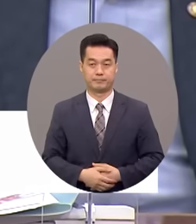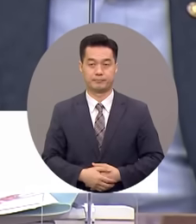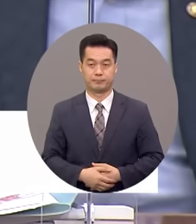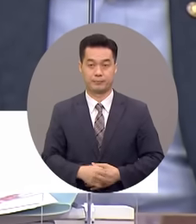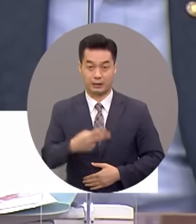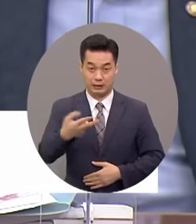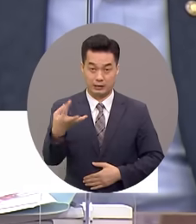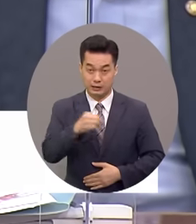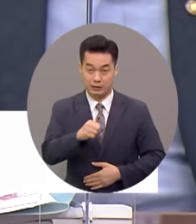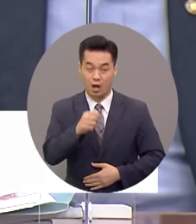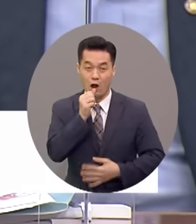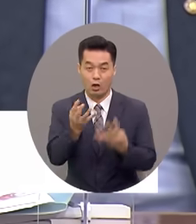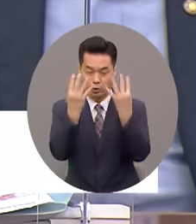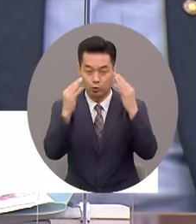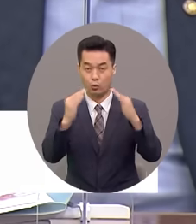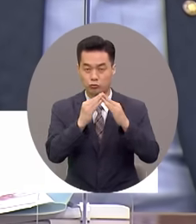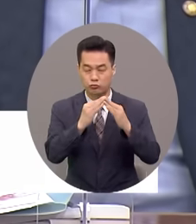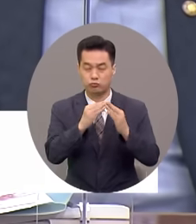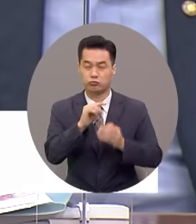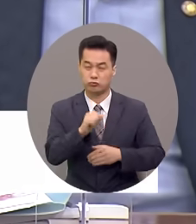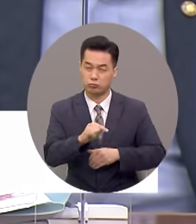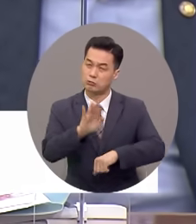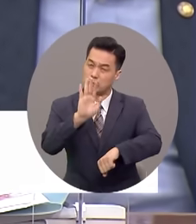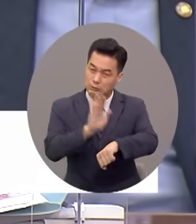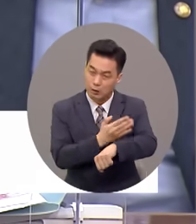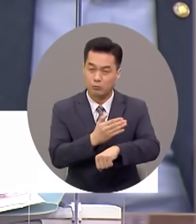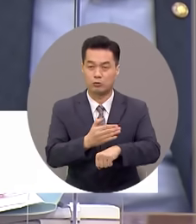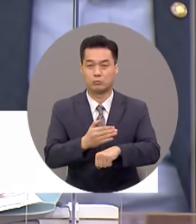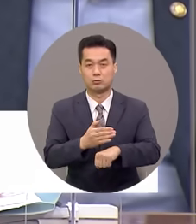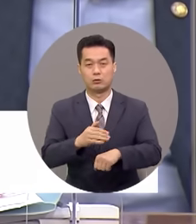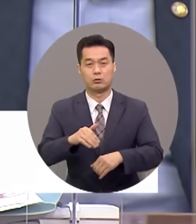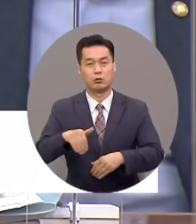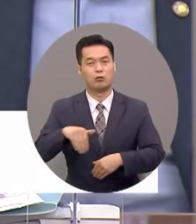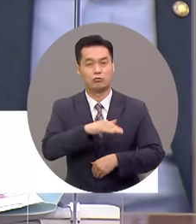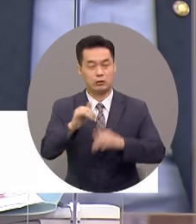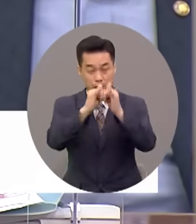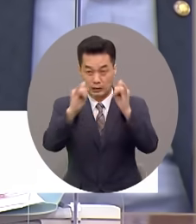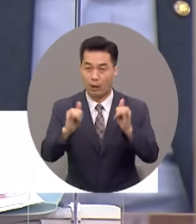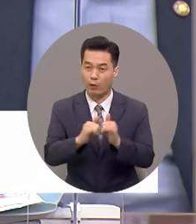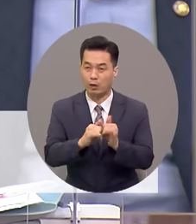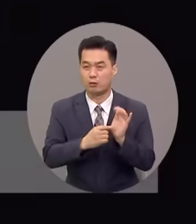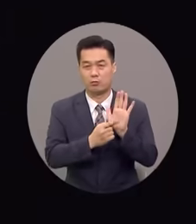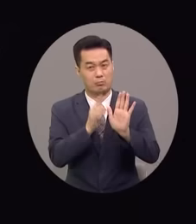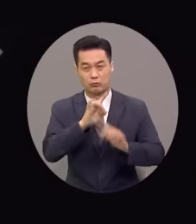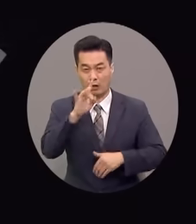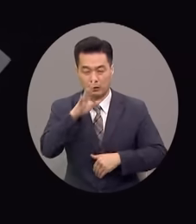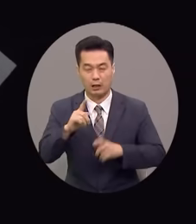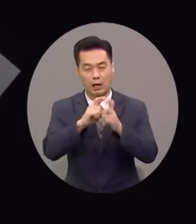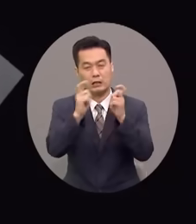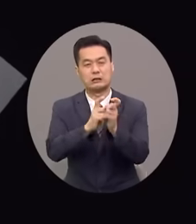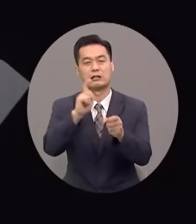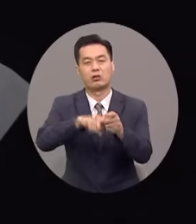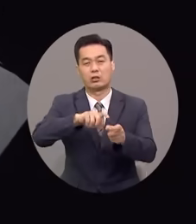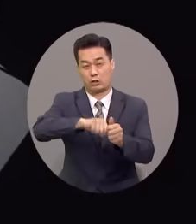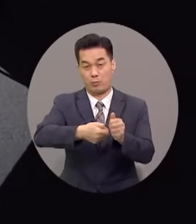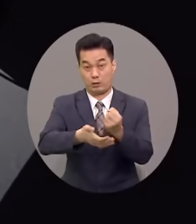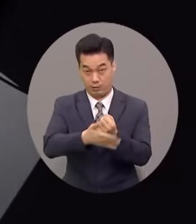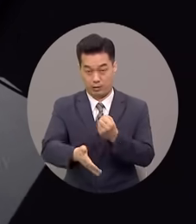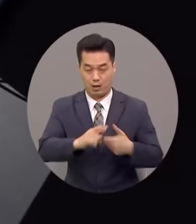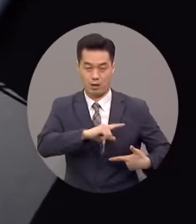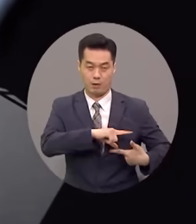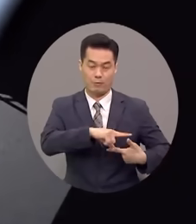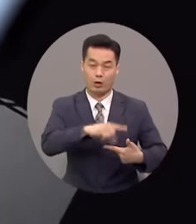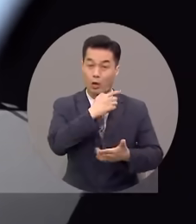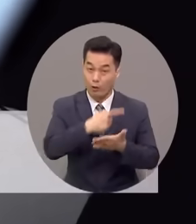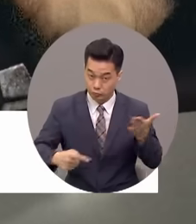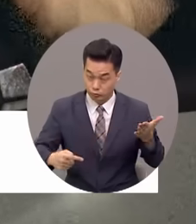감옥'문제는 문명사회에서결코존재해서는안되는것입니다.그것은일종의 자경단식정의구현이기때문입니다.경찰은 지난